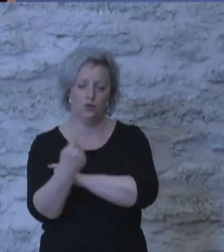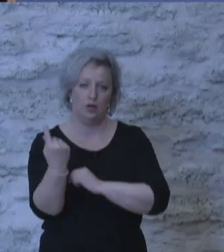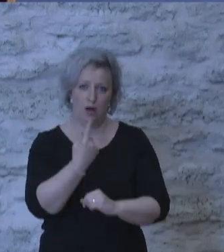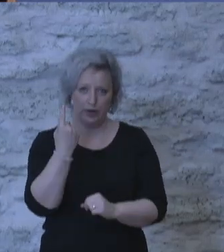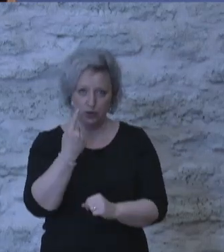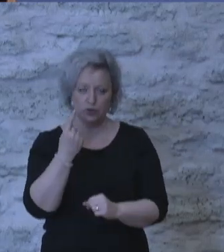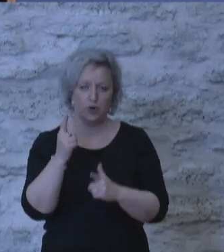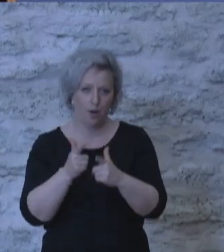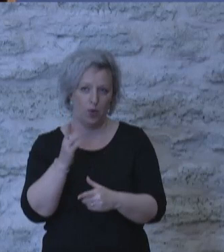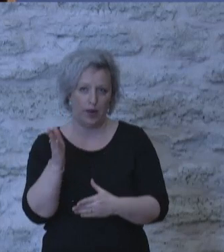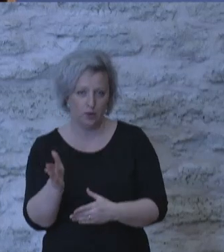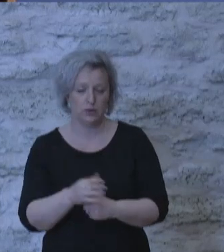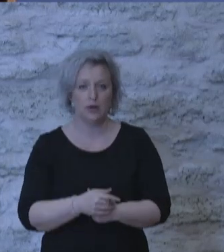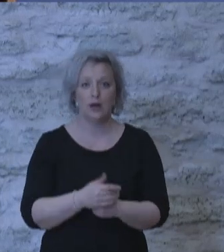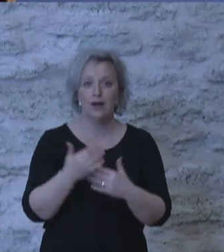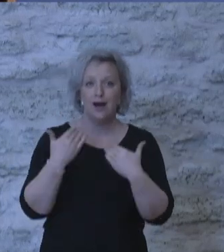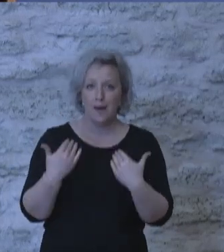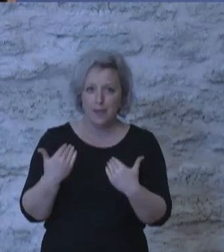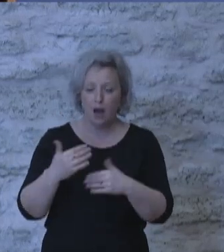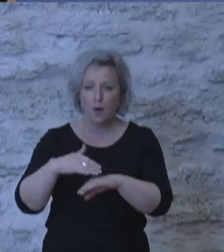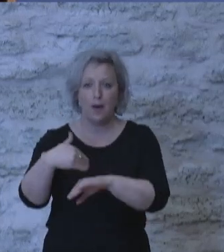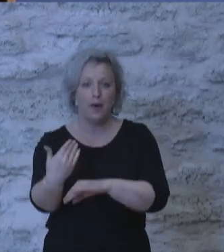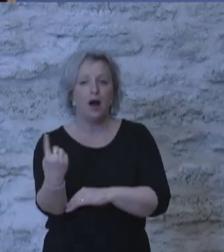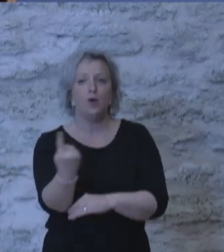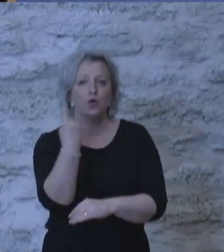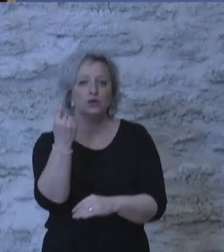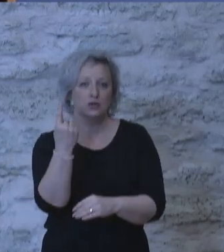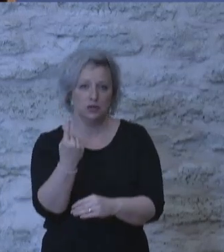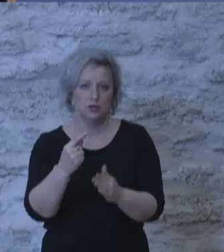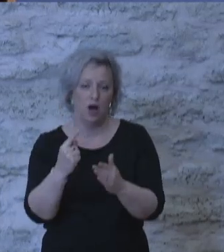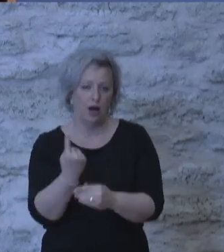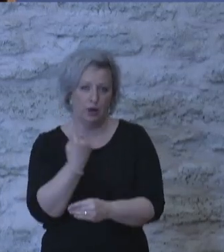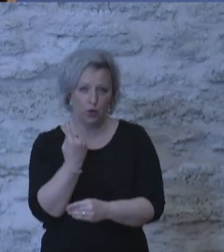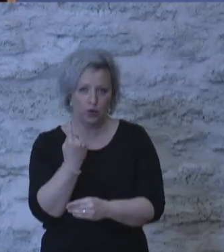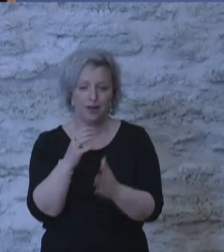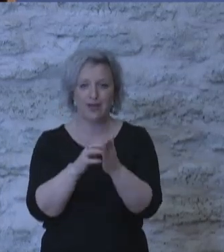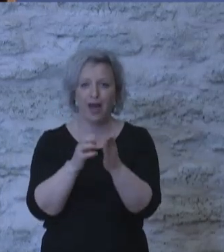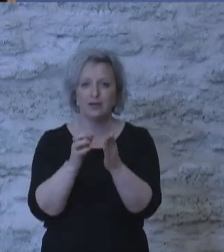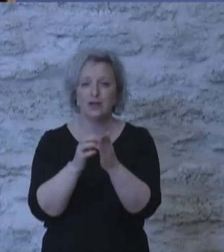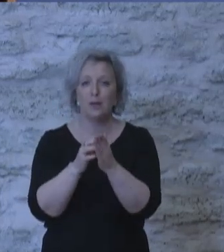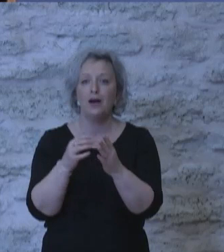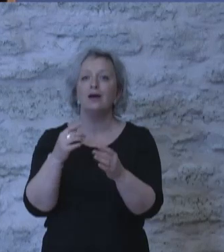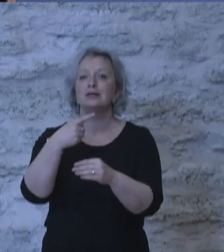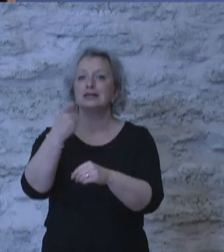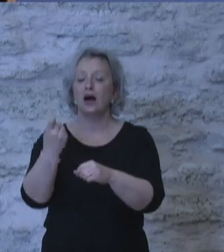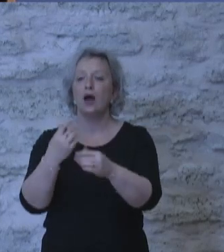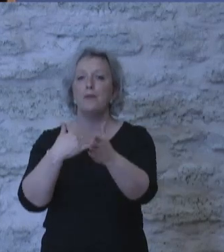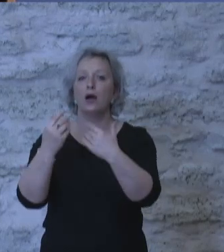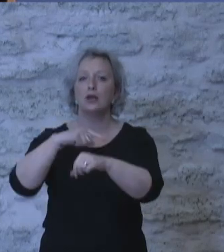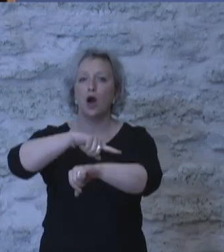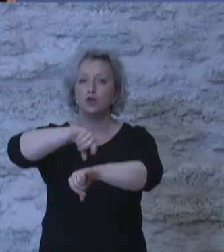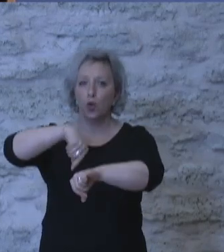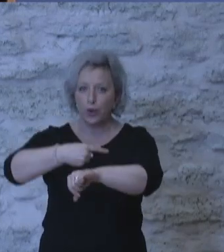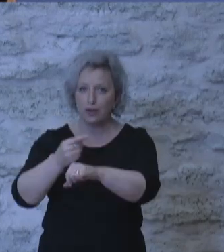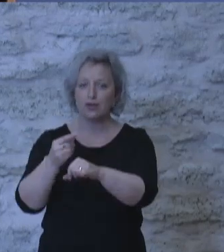Praegu me teeme ju järeleandmise sisuliselt ainult ühes. Selles, et me vähendame saja praktikatunni vajadust või me kaotame saja